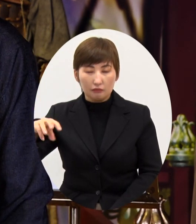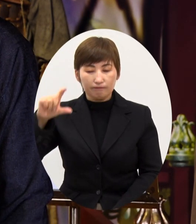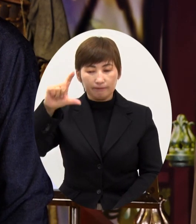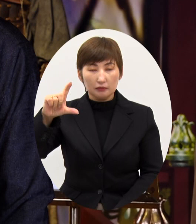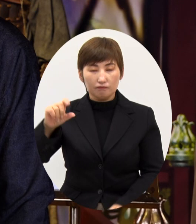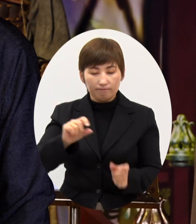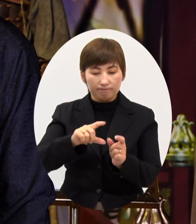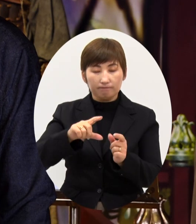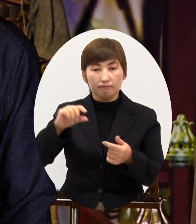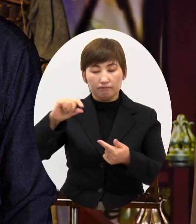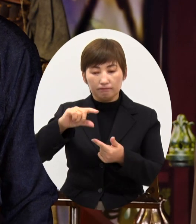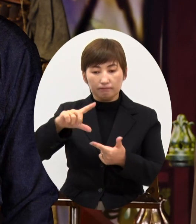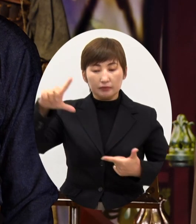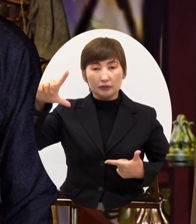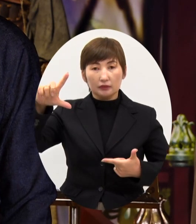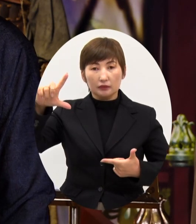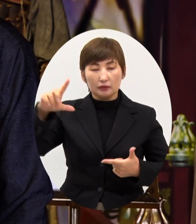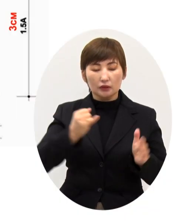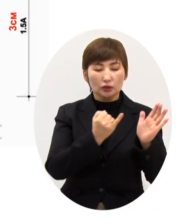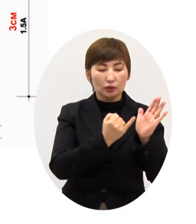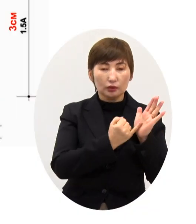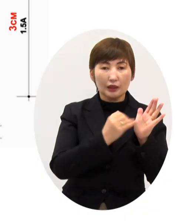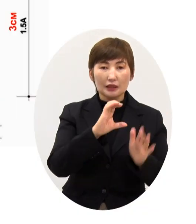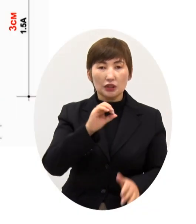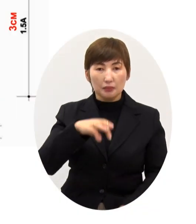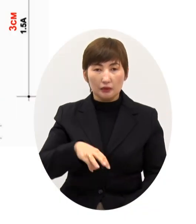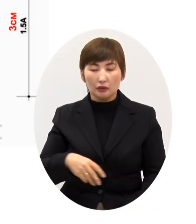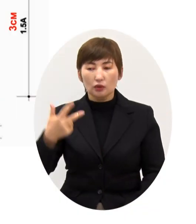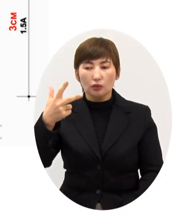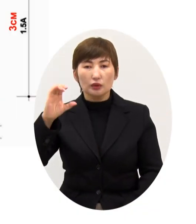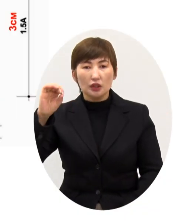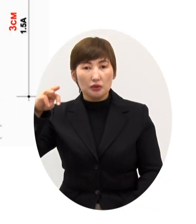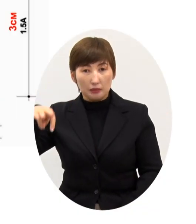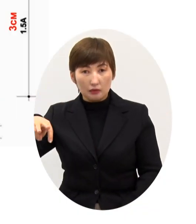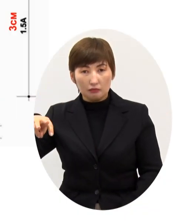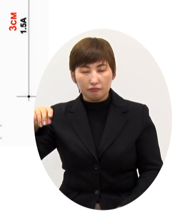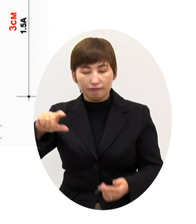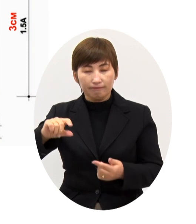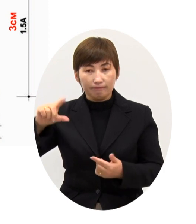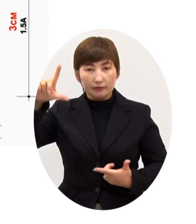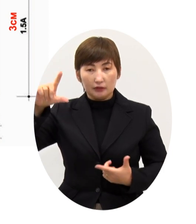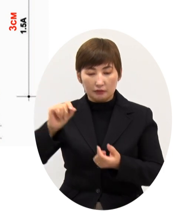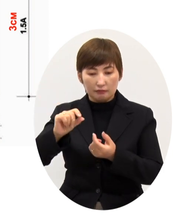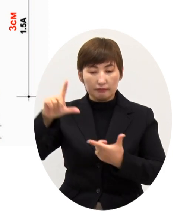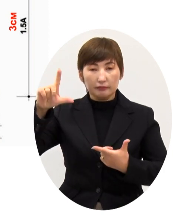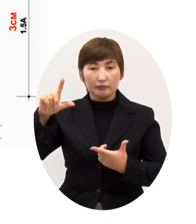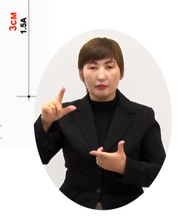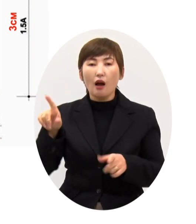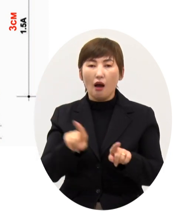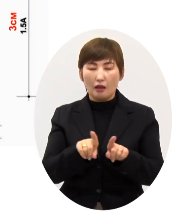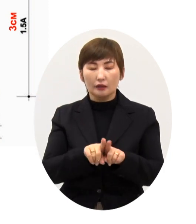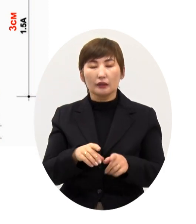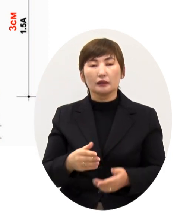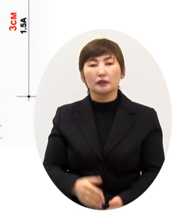бол хоёр дахин томруулан зурхтаа 6 см урттай 3 см өргөнтэй болгож зурлаа гэсэн үг.